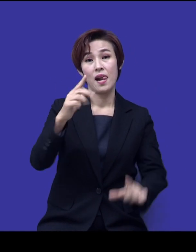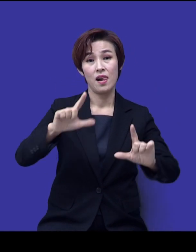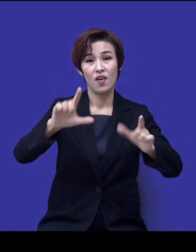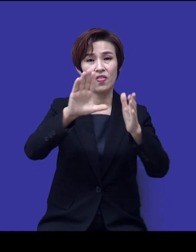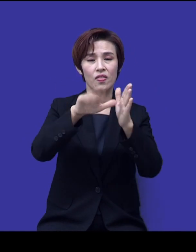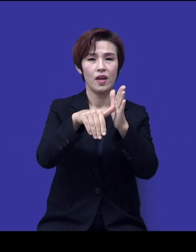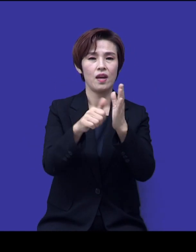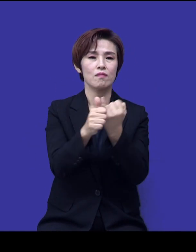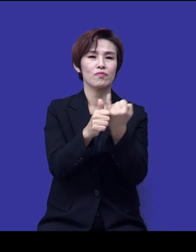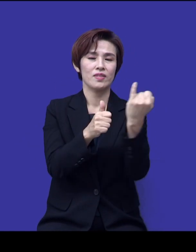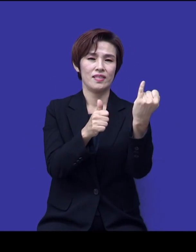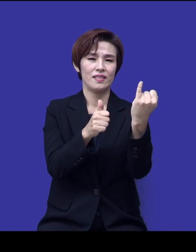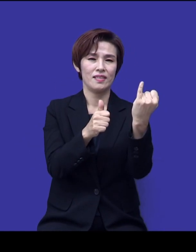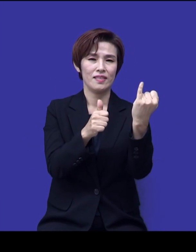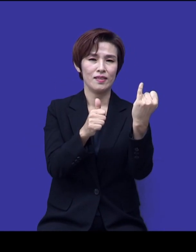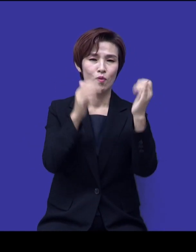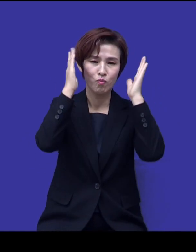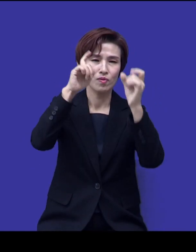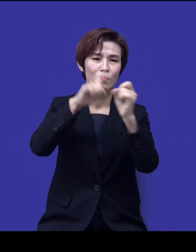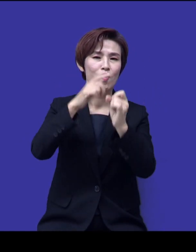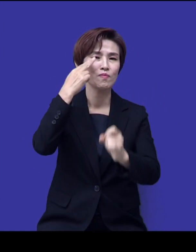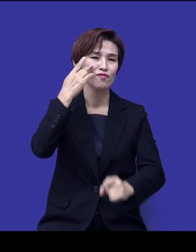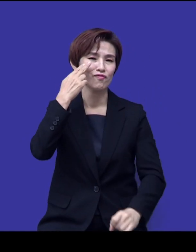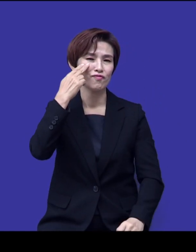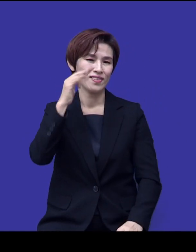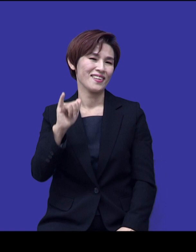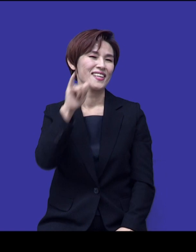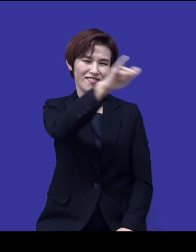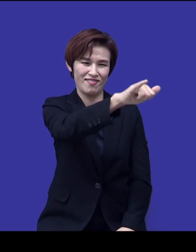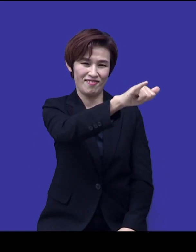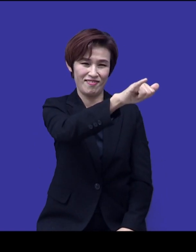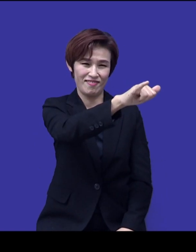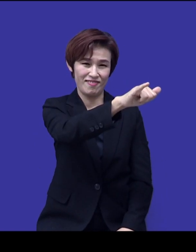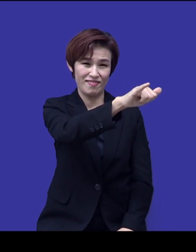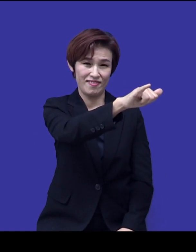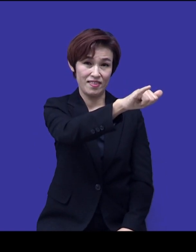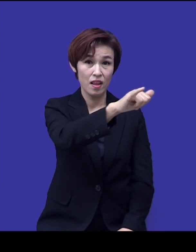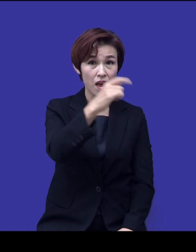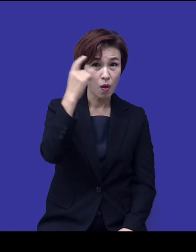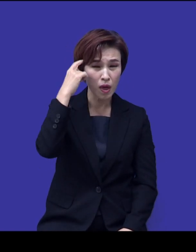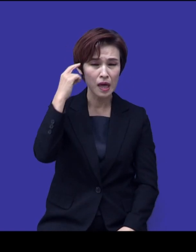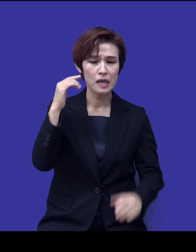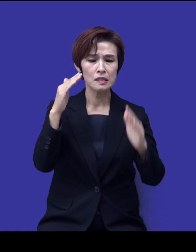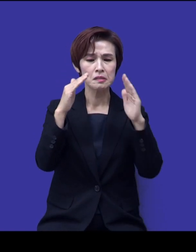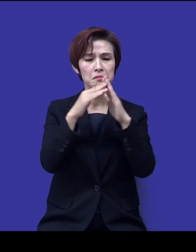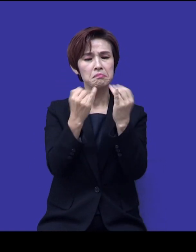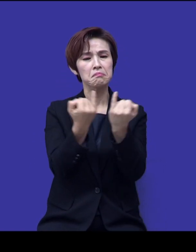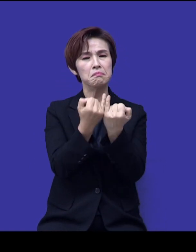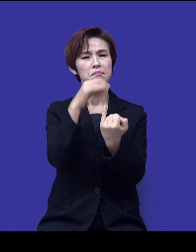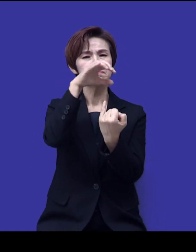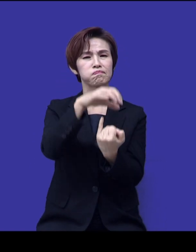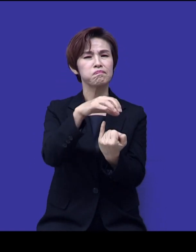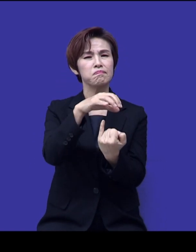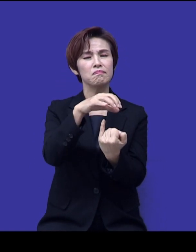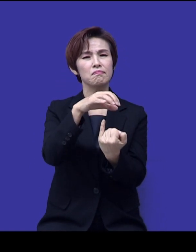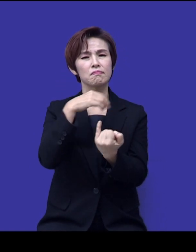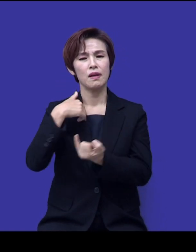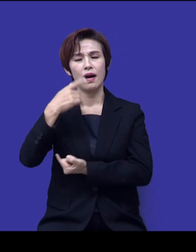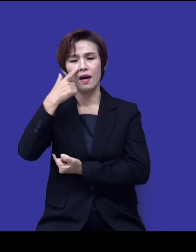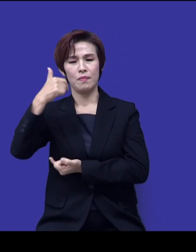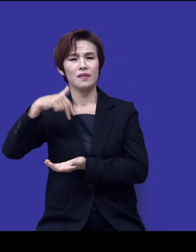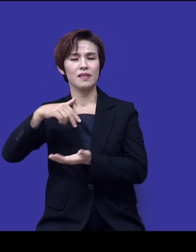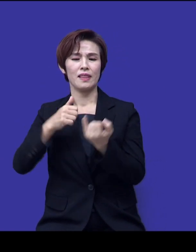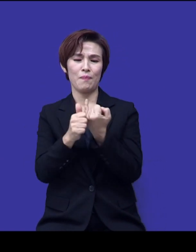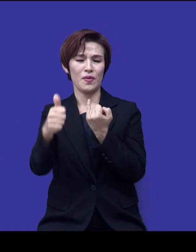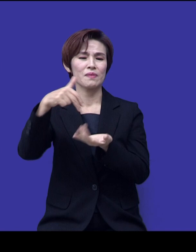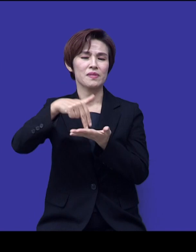미국 유학을 갔습니다. 네네. 근데 그게 왜 유학을 갔냐면 집에서 주부로만 보내기 하기가 미안해요. 예, 예. 그래서